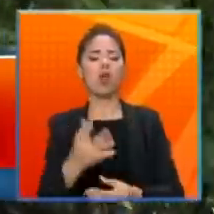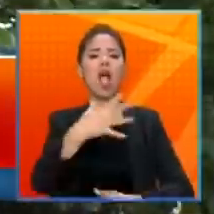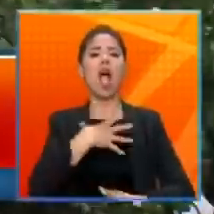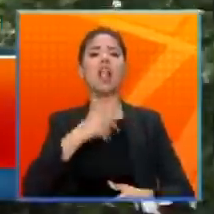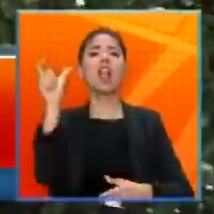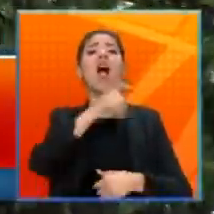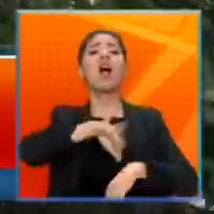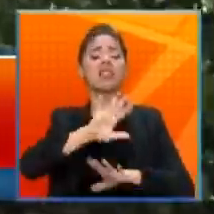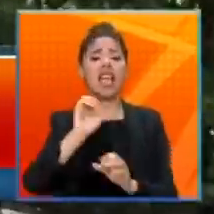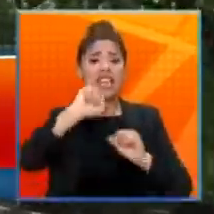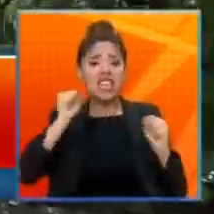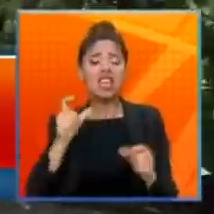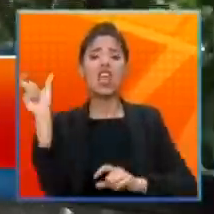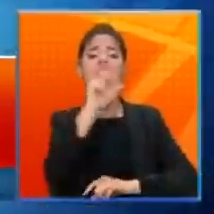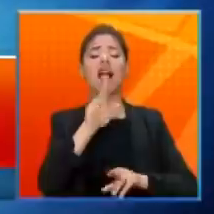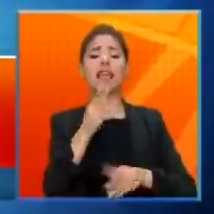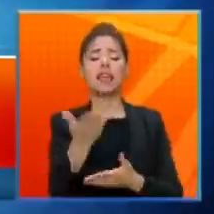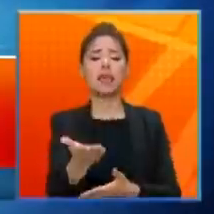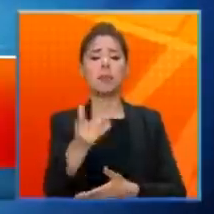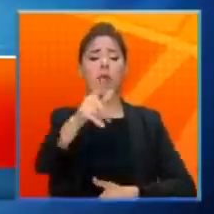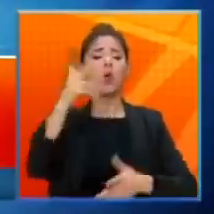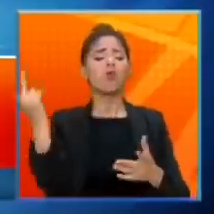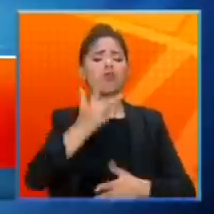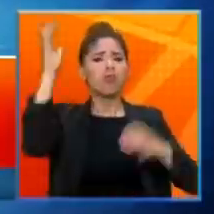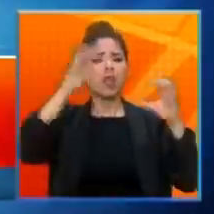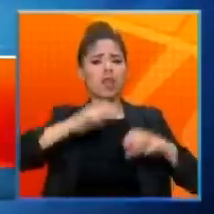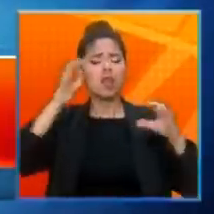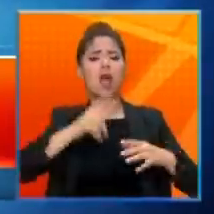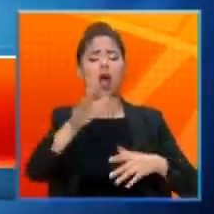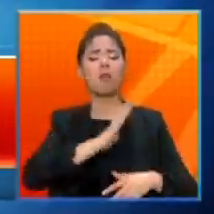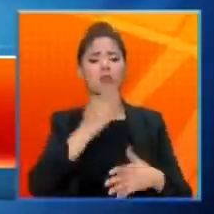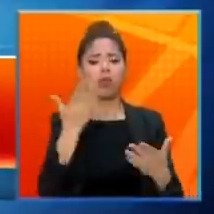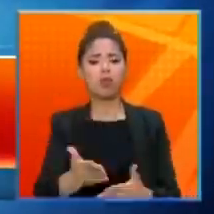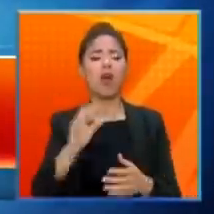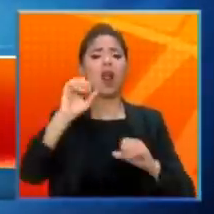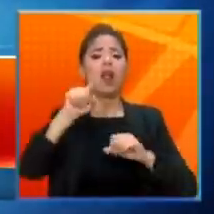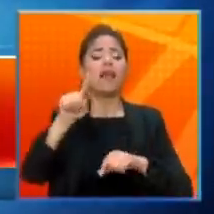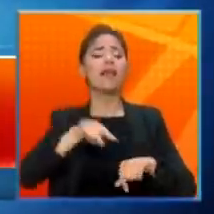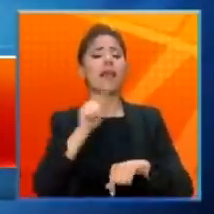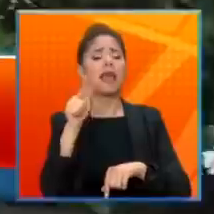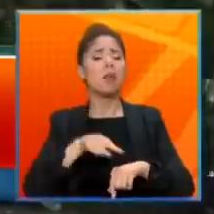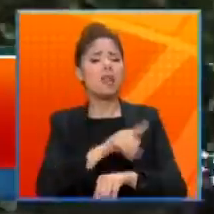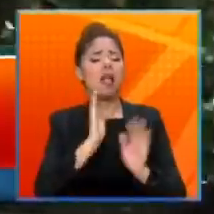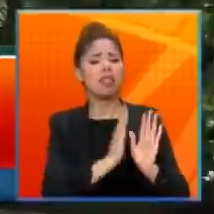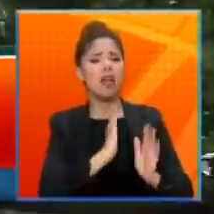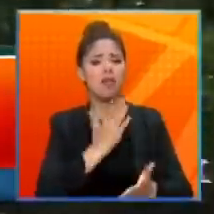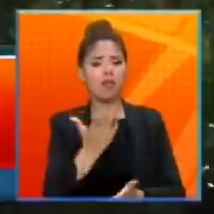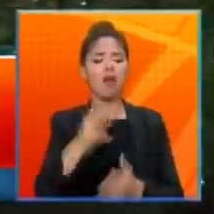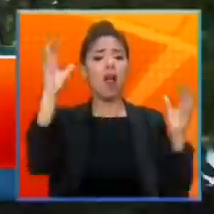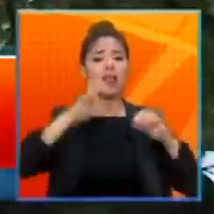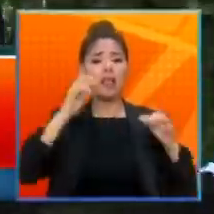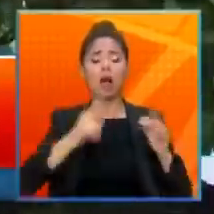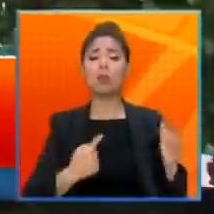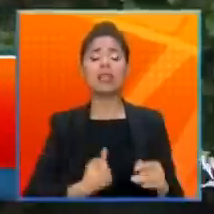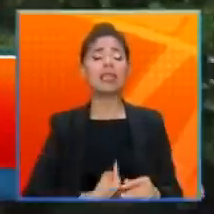Haziran ayında değil de kış aylarından birindeymişiz gibi şiddetli bir şekilde yağmur yağıyor. Yaklaşık yarım saattir devam ediyor. Yağmurun hissedildiği,